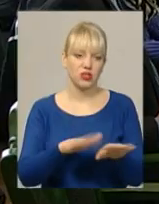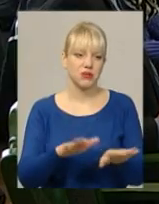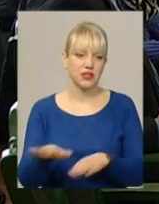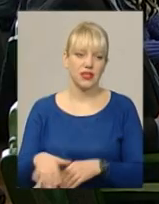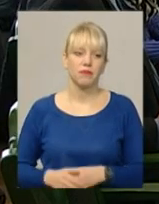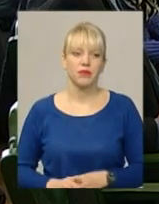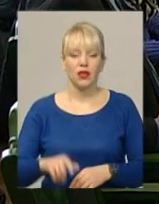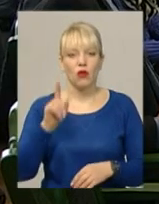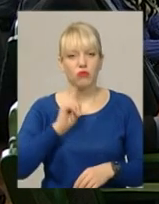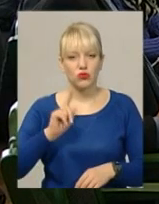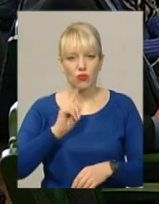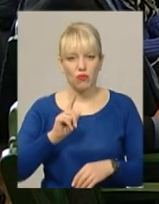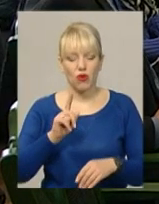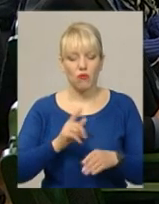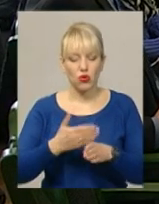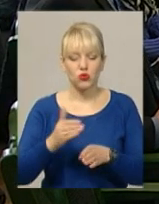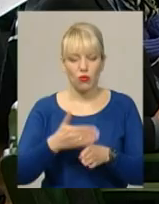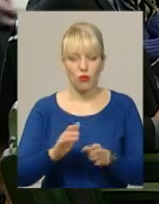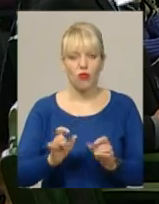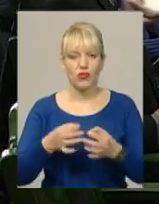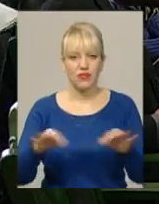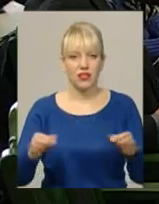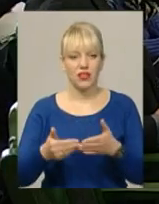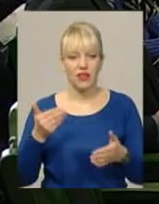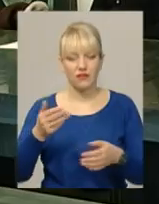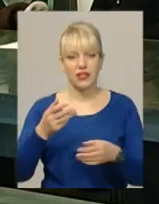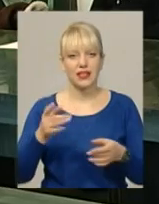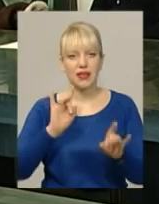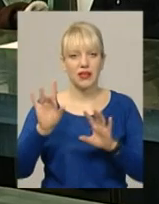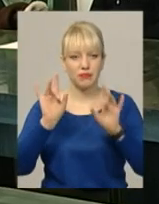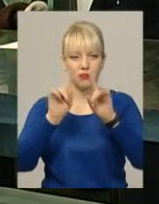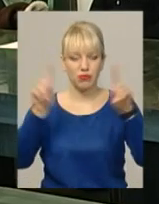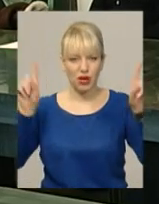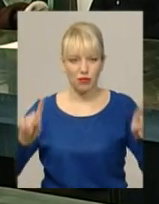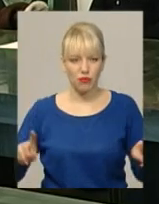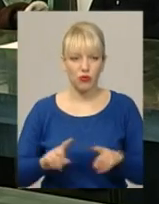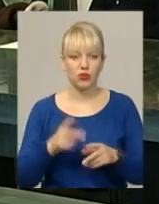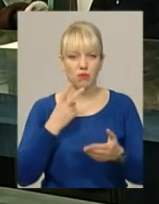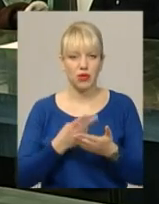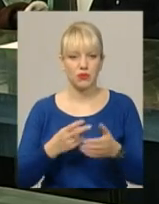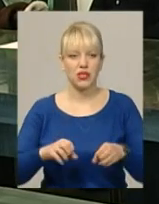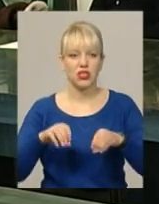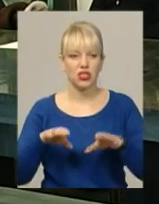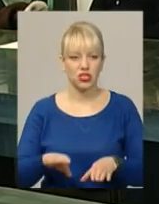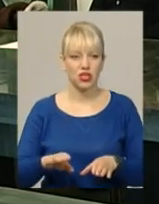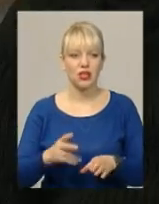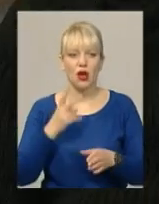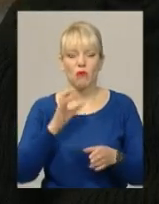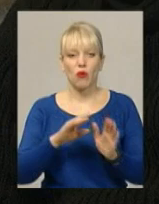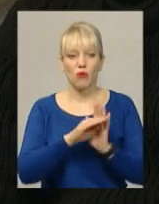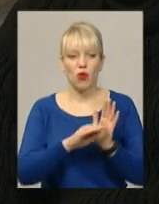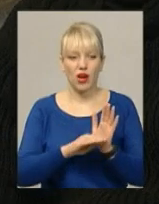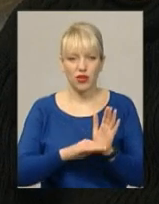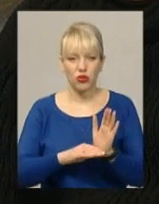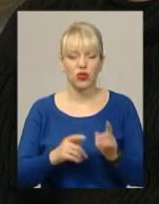Поступове звільнення Хмельницького середмістя від бігбордів передбачено проєктом рішення про порядок розміщення зовнішньої реклами. А от